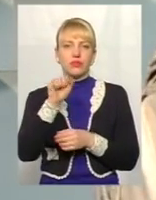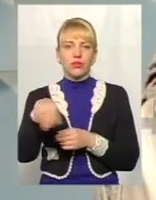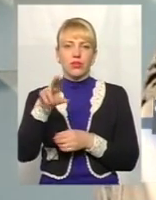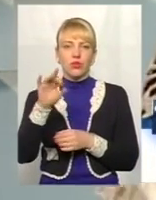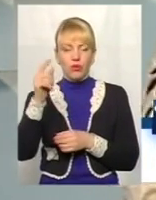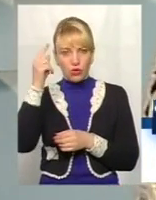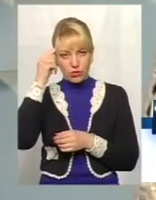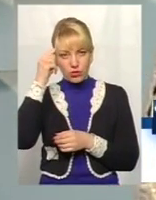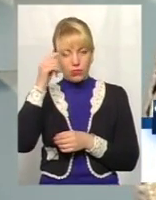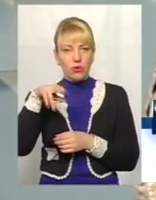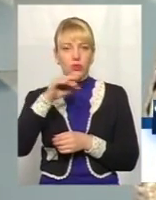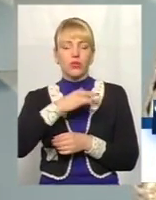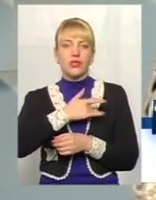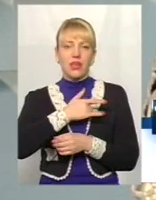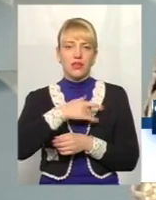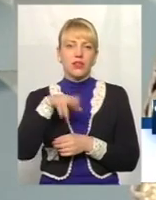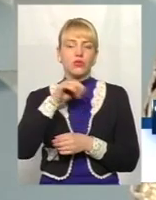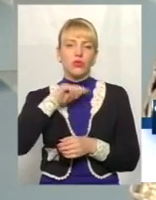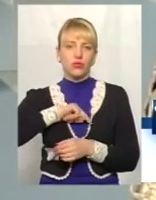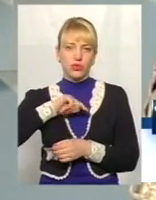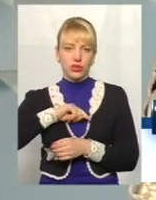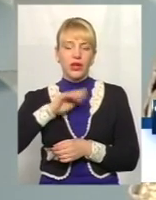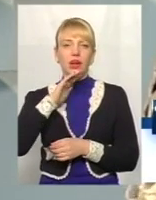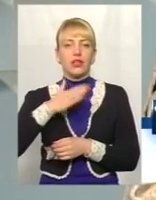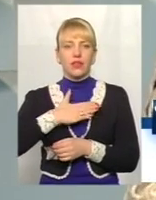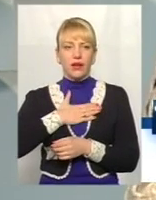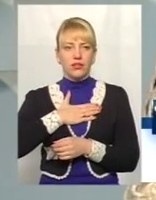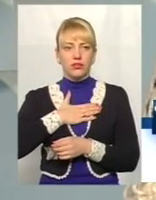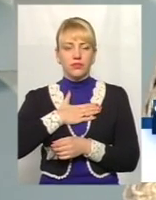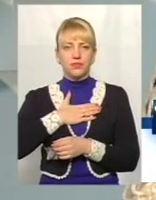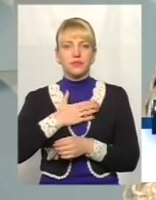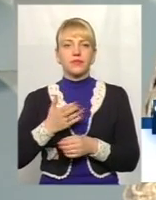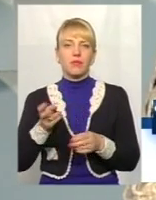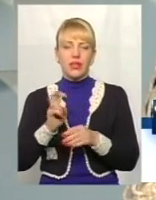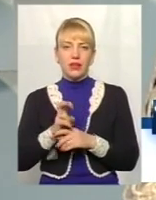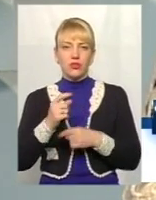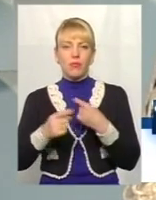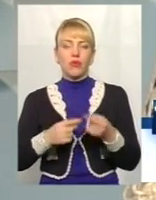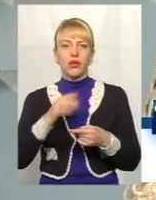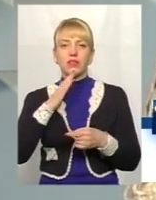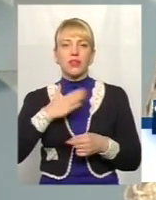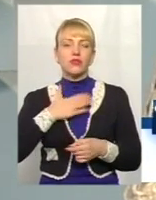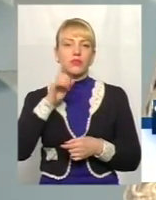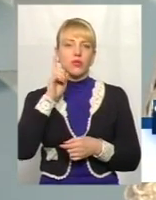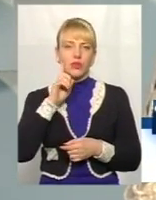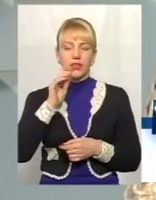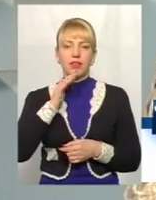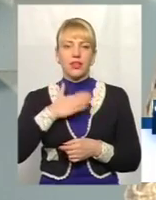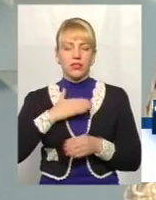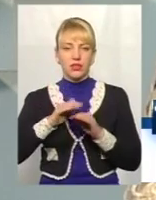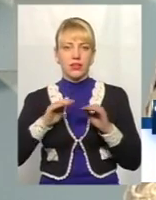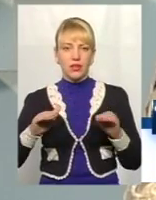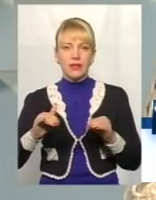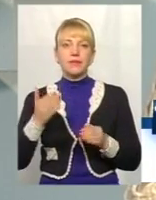до розуму, до серця, до душі нашого прийдешнього покоління, нашої молоді, наших дітей.